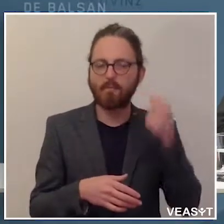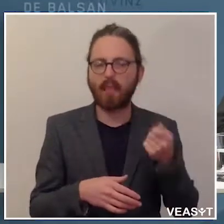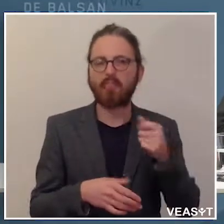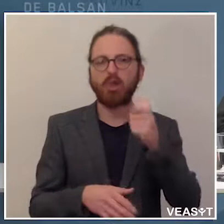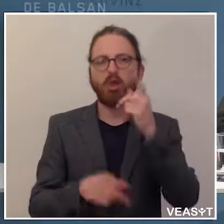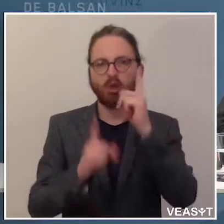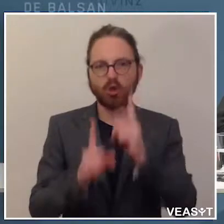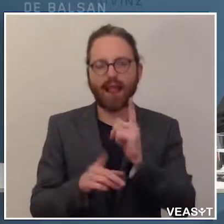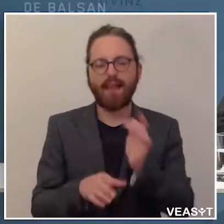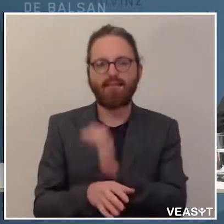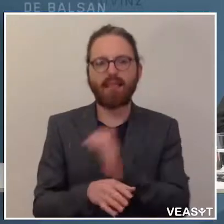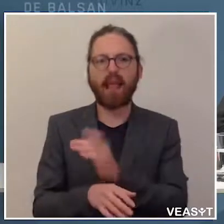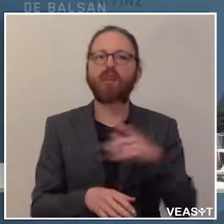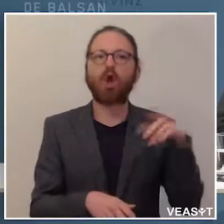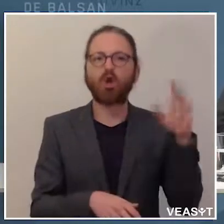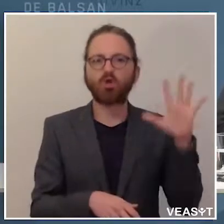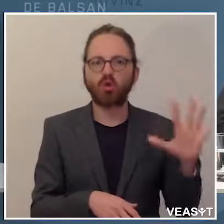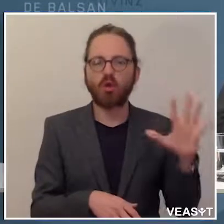by train